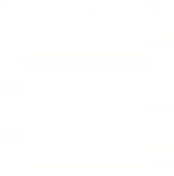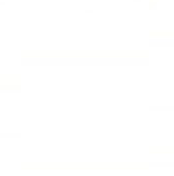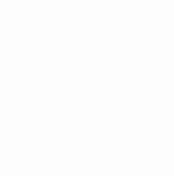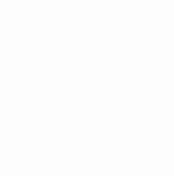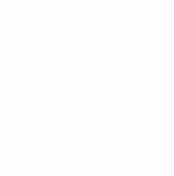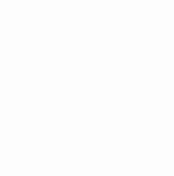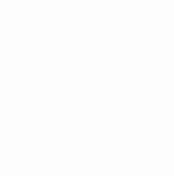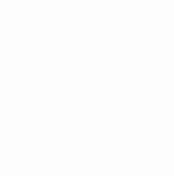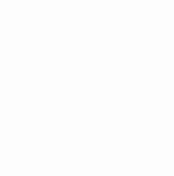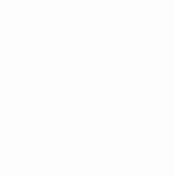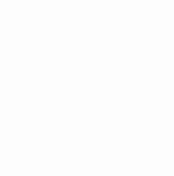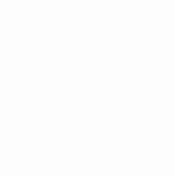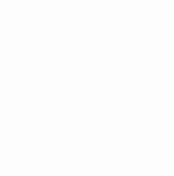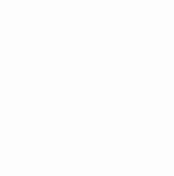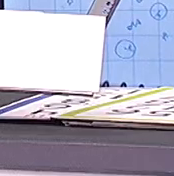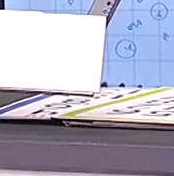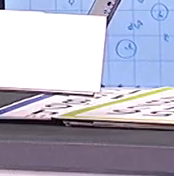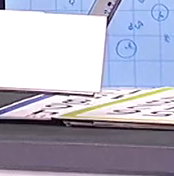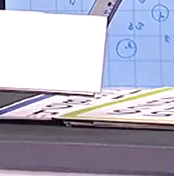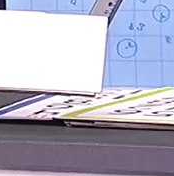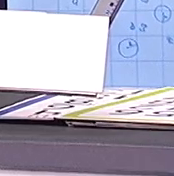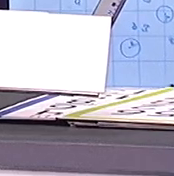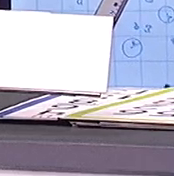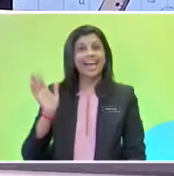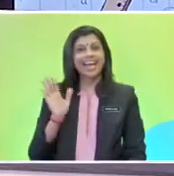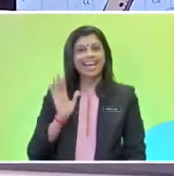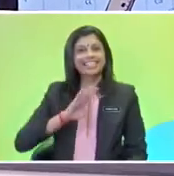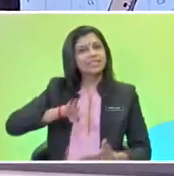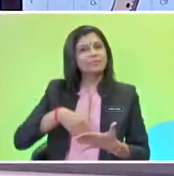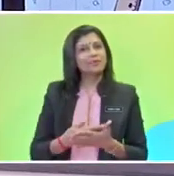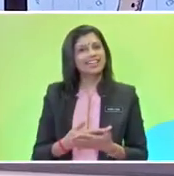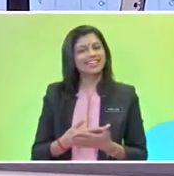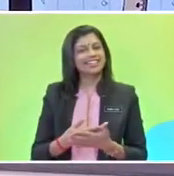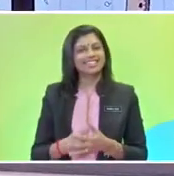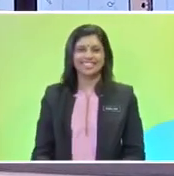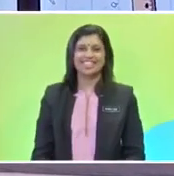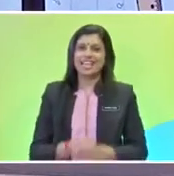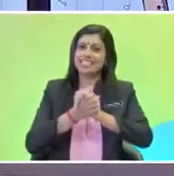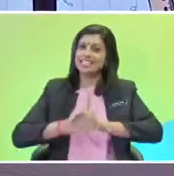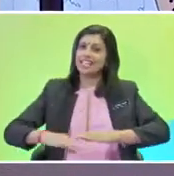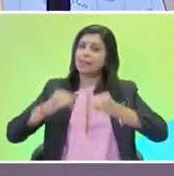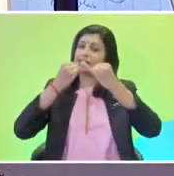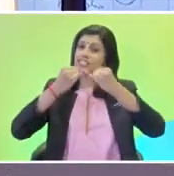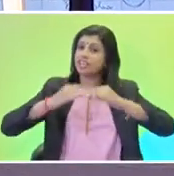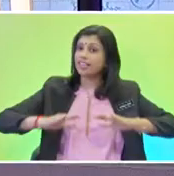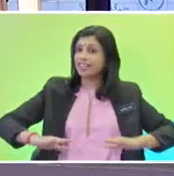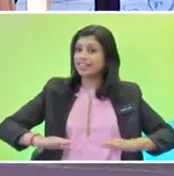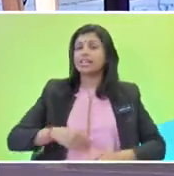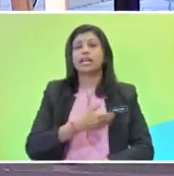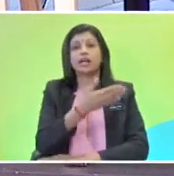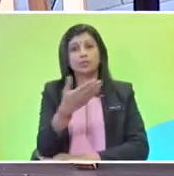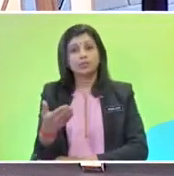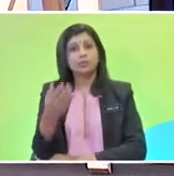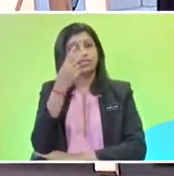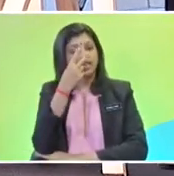Didik TV KPM. Hai rakan-rakan semua. Assalamualaikum dan salam sejahtera. Anda sedang menonton